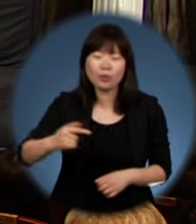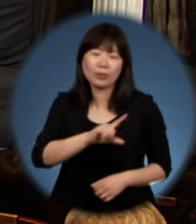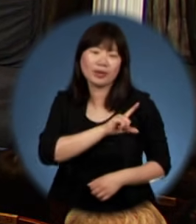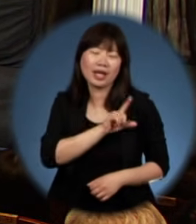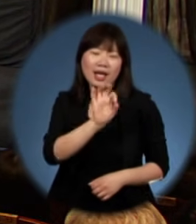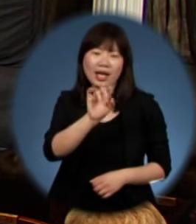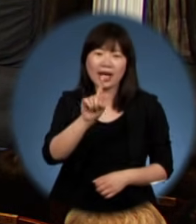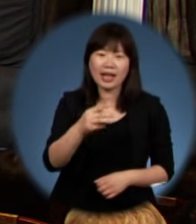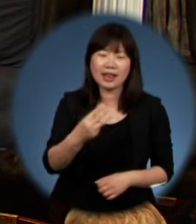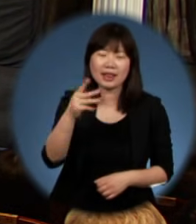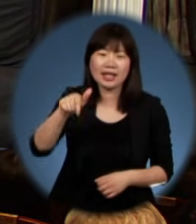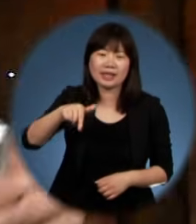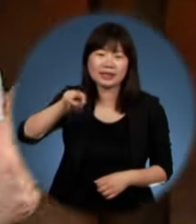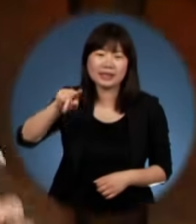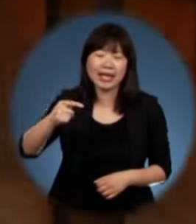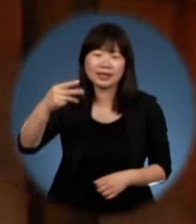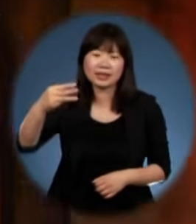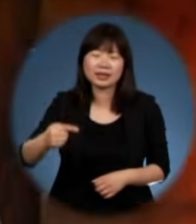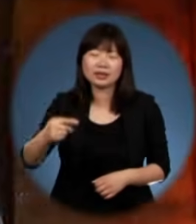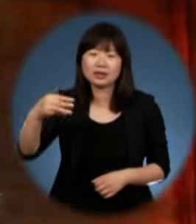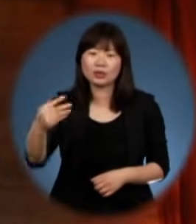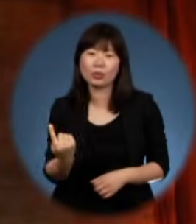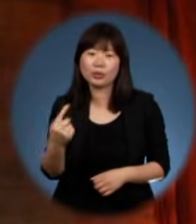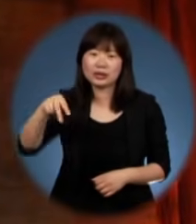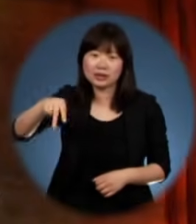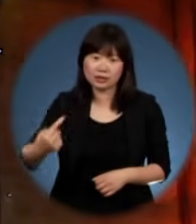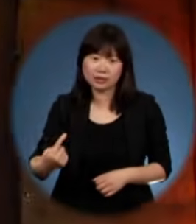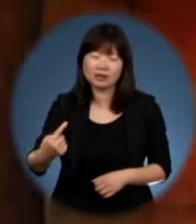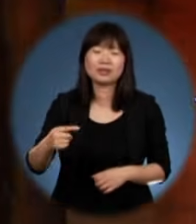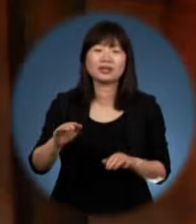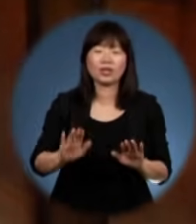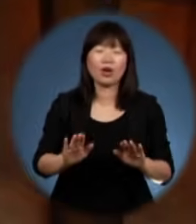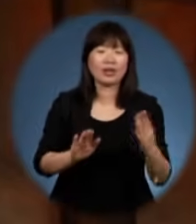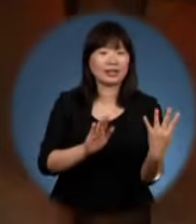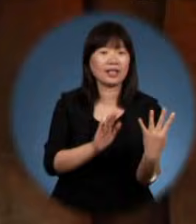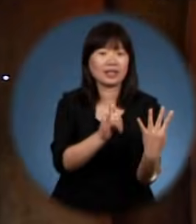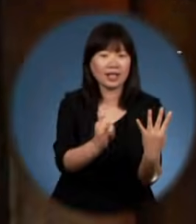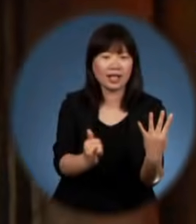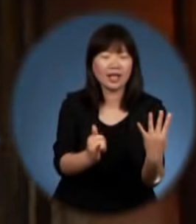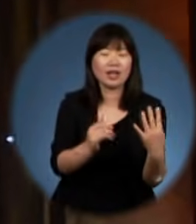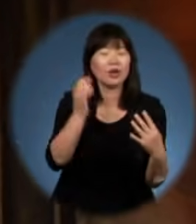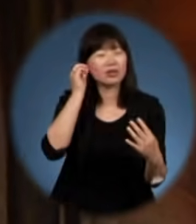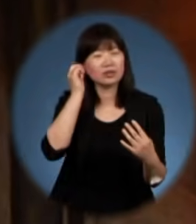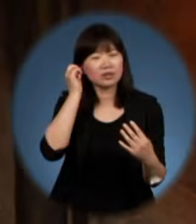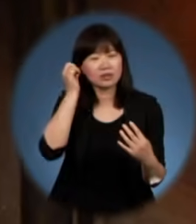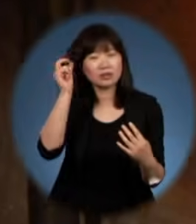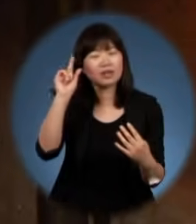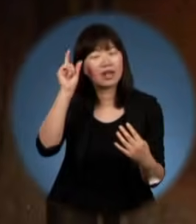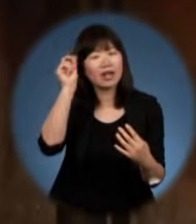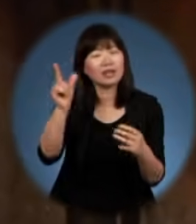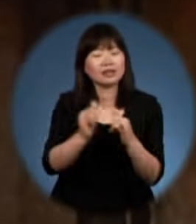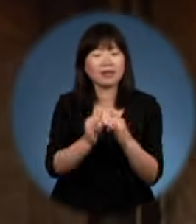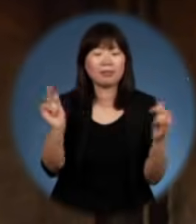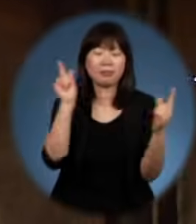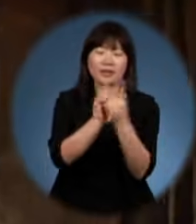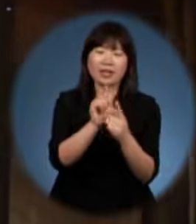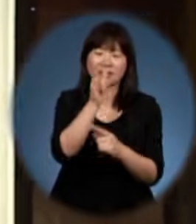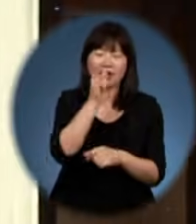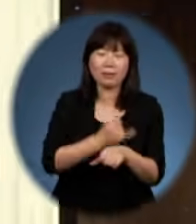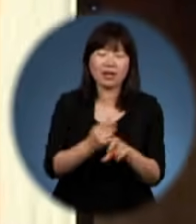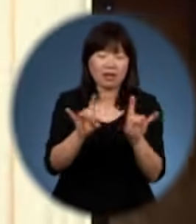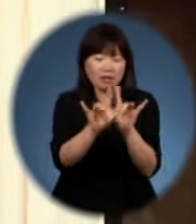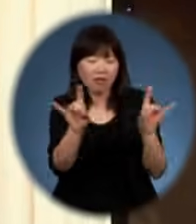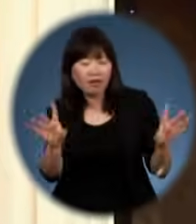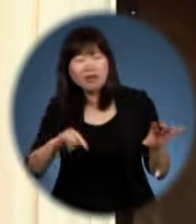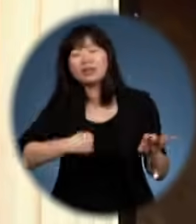안들었습니다 오늘 저는 여러분들 하고 이 내분에 위인들을 만나게 될 것입니다 2분들이 각각